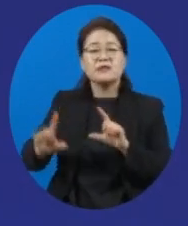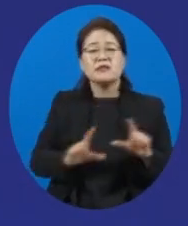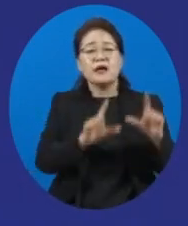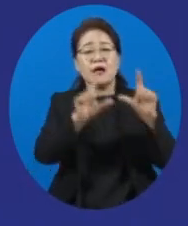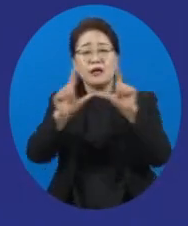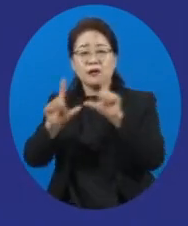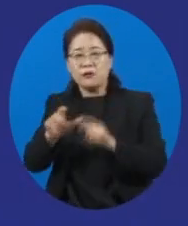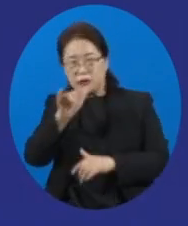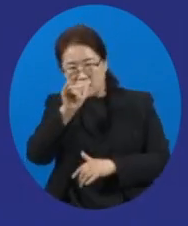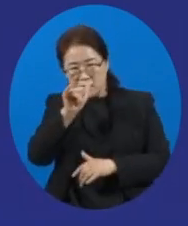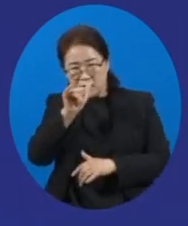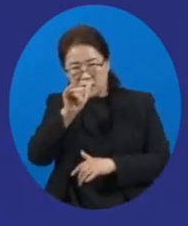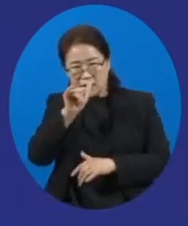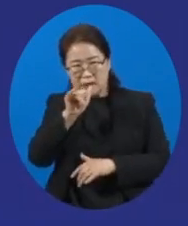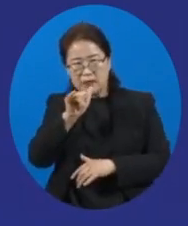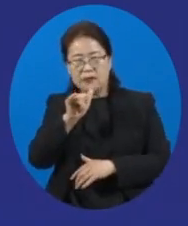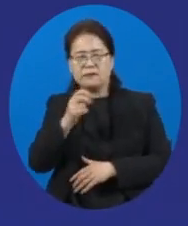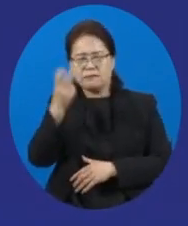살아가고 있지 않는지,